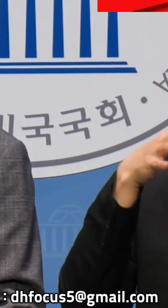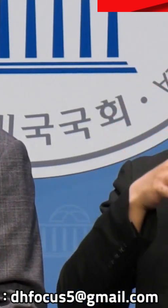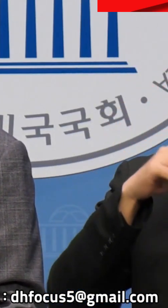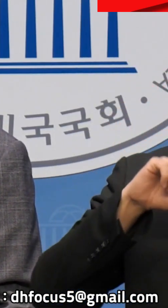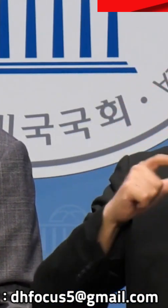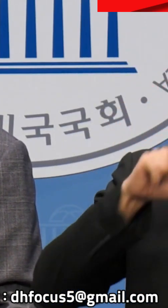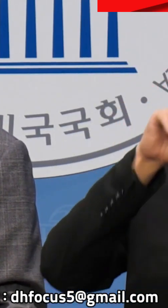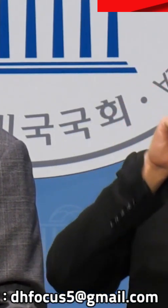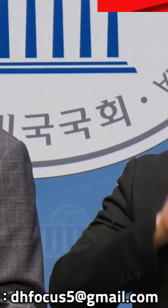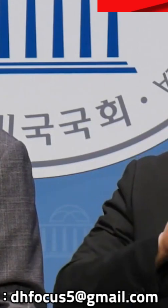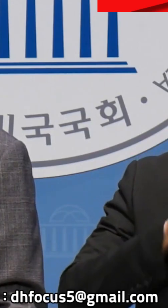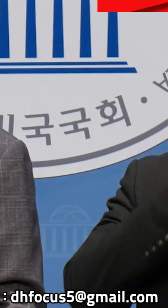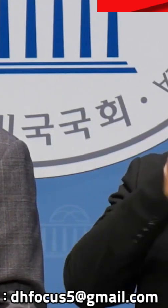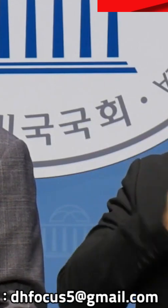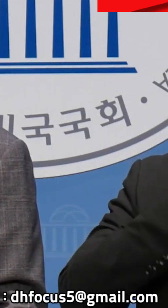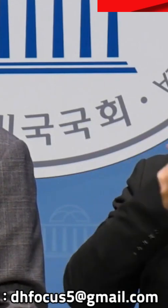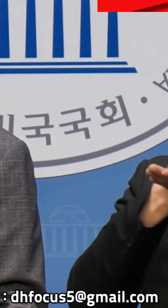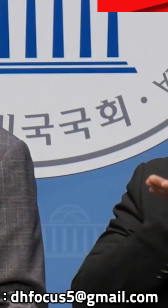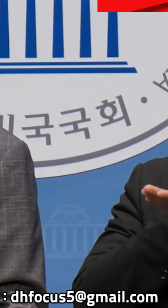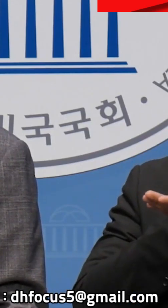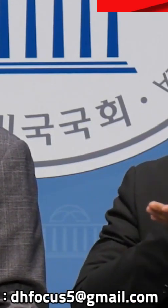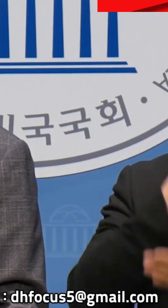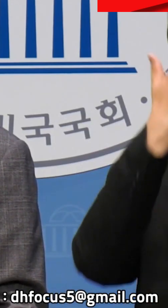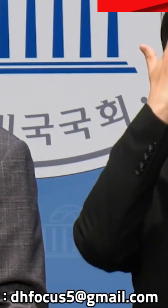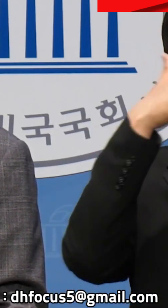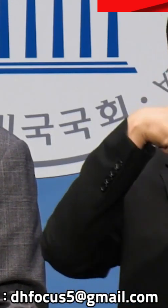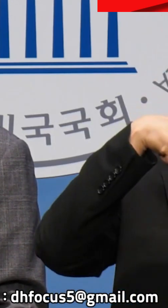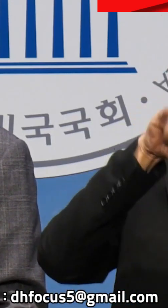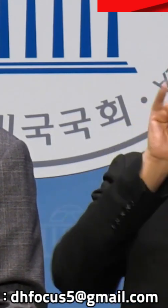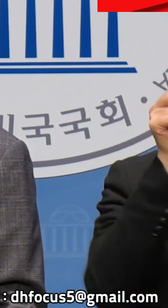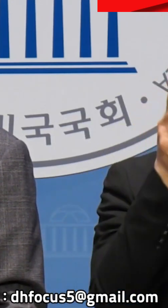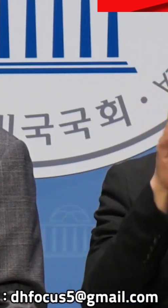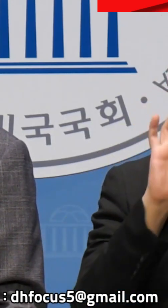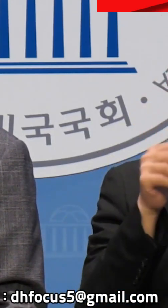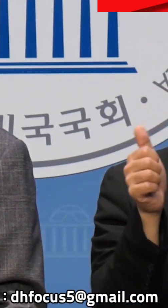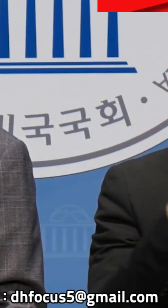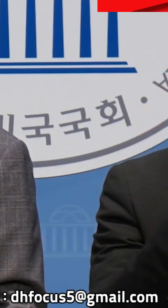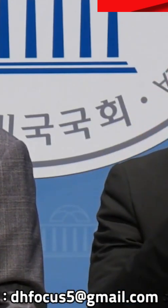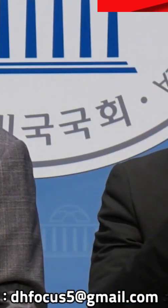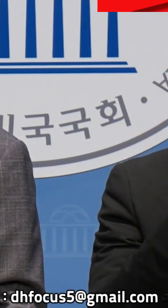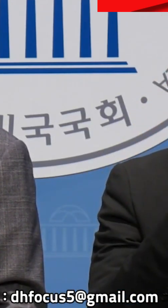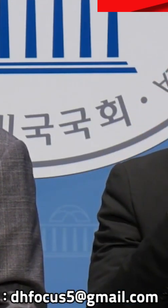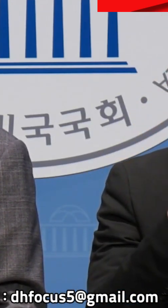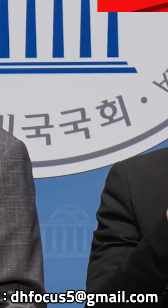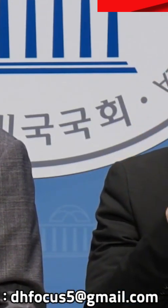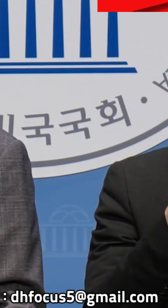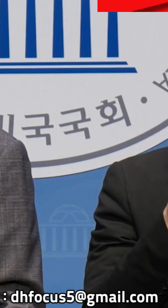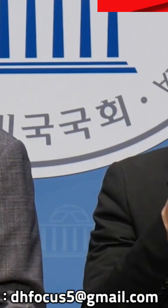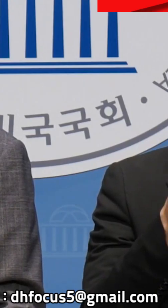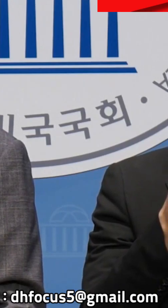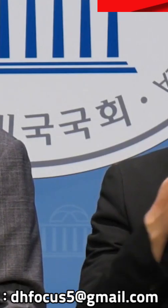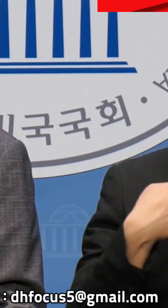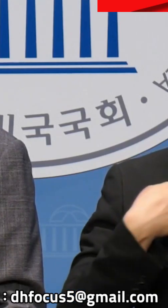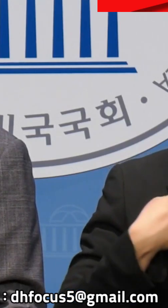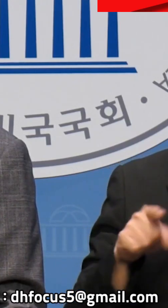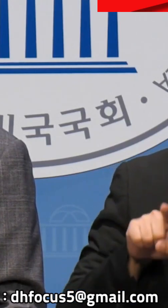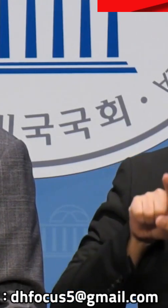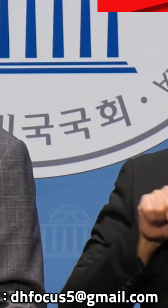문제점을 제기한 우리 최재용 목사님이 최재용 목사님이